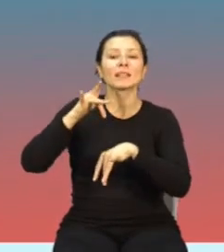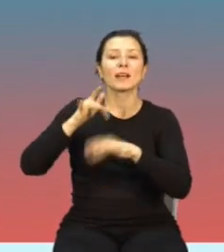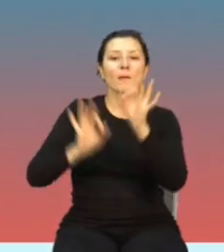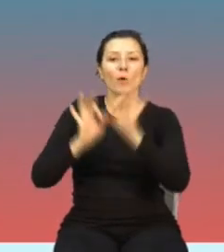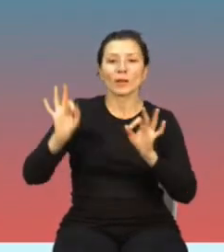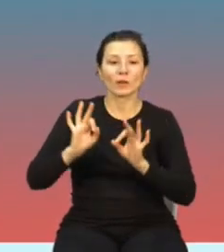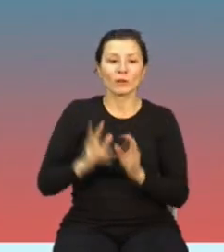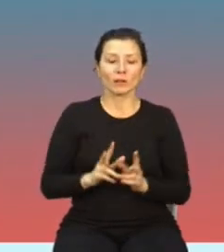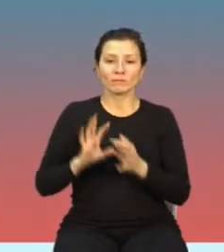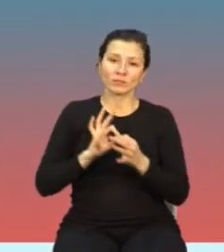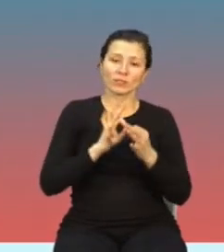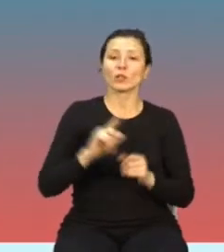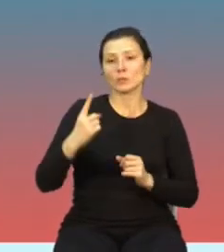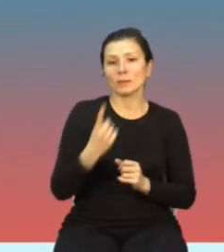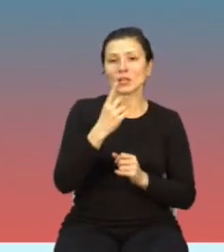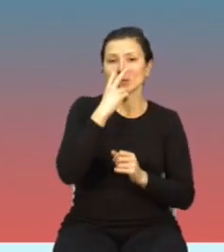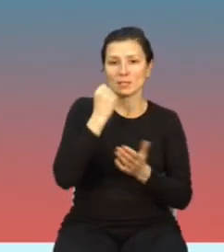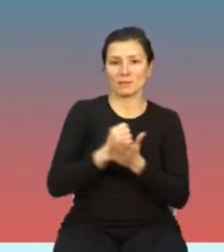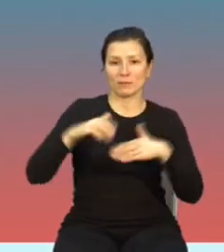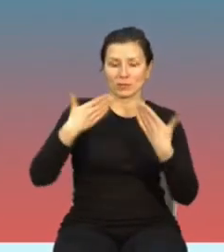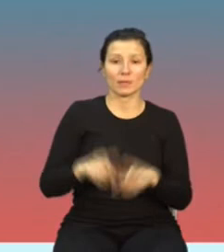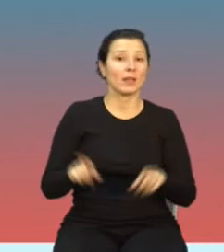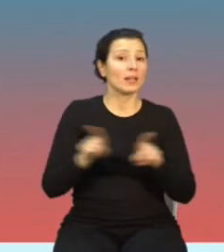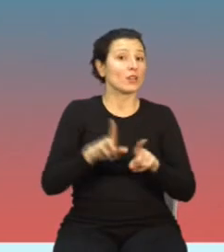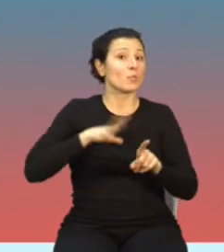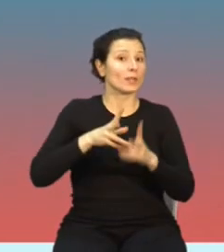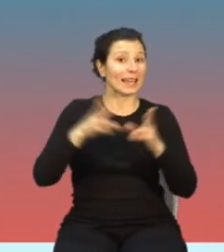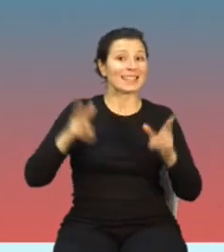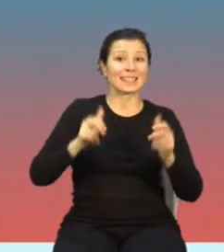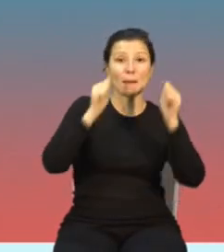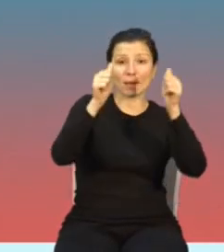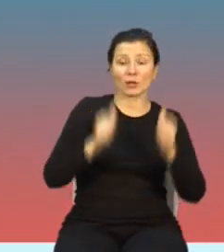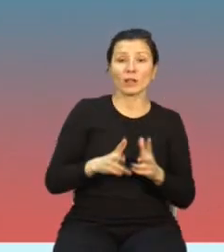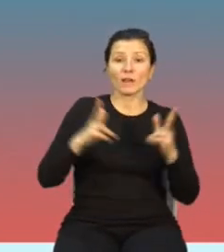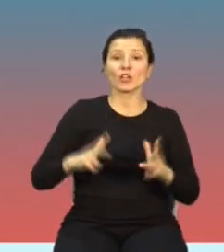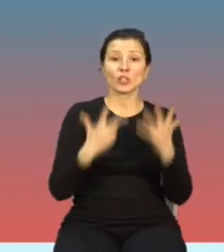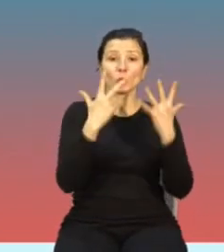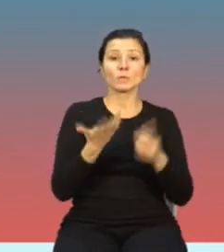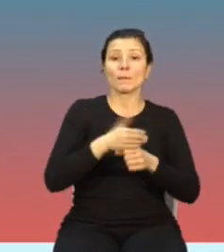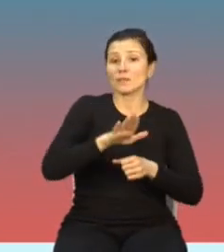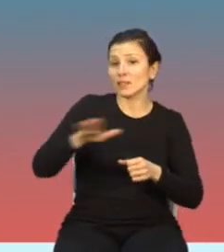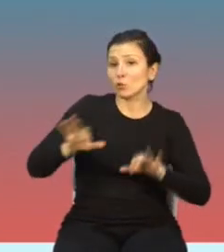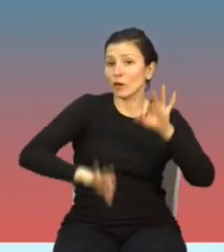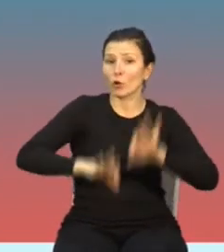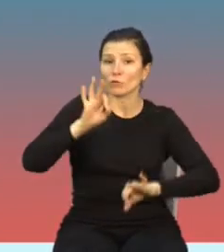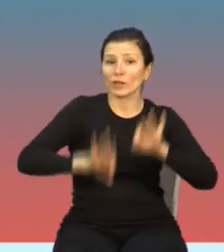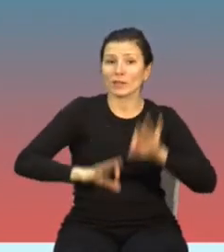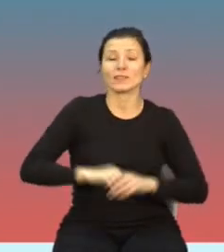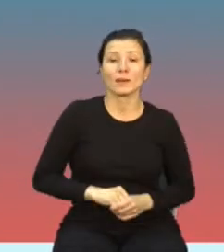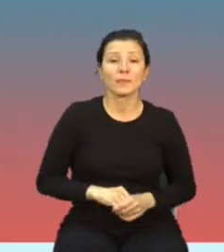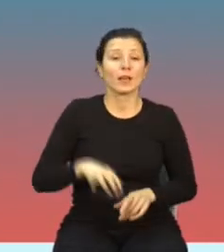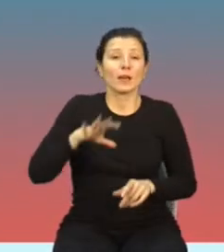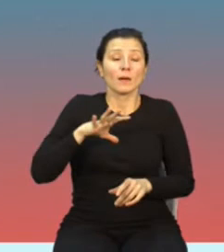pierwszego sprawozdania. Też mieliśmy taką sesję plakatową w trakcie 8. Międzynarodowej Konferencji, która